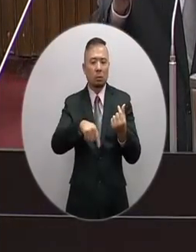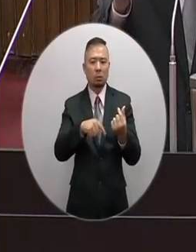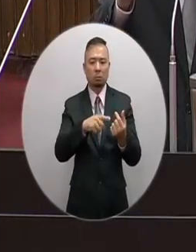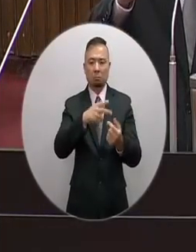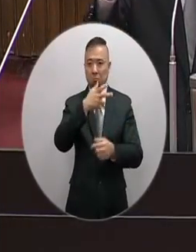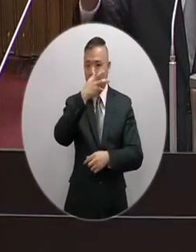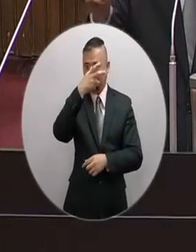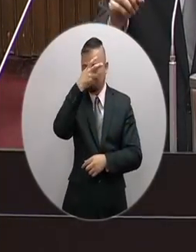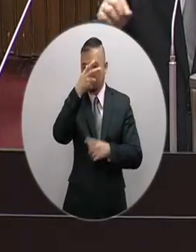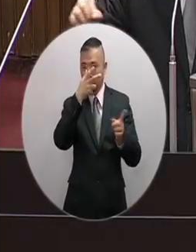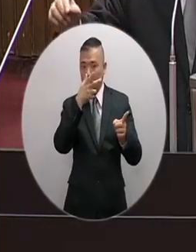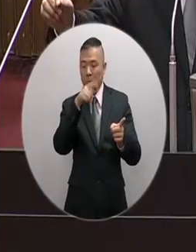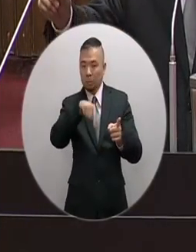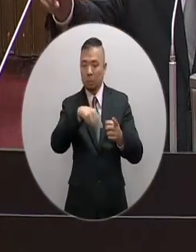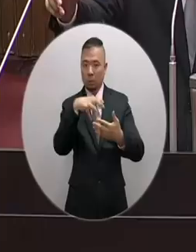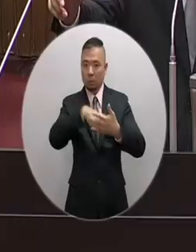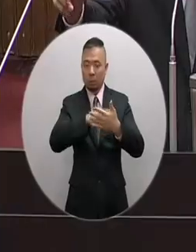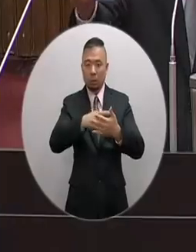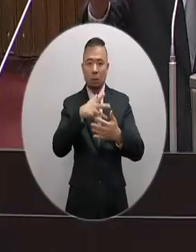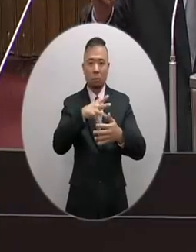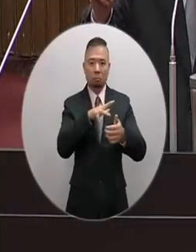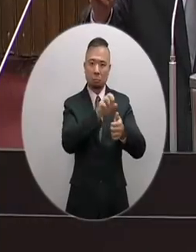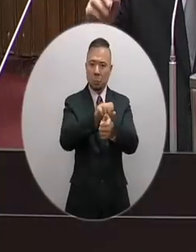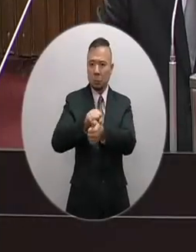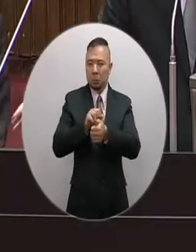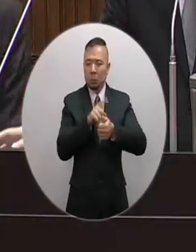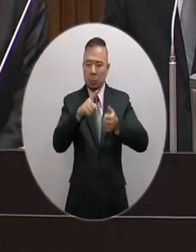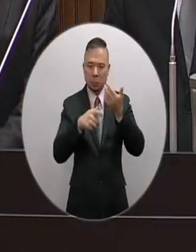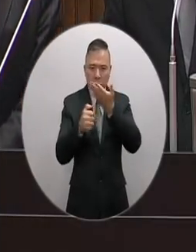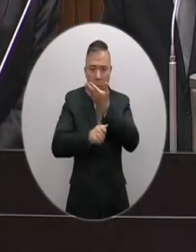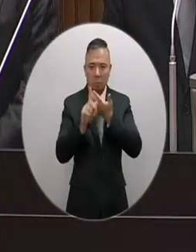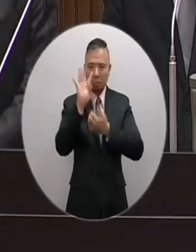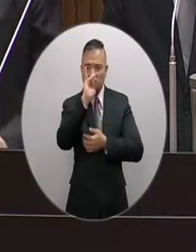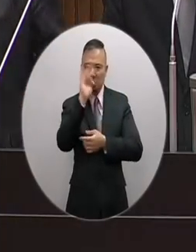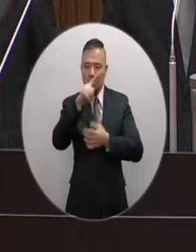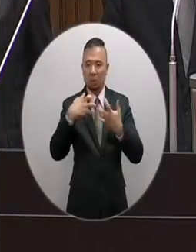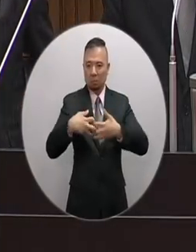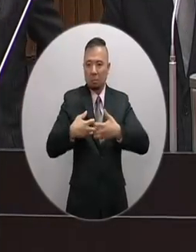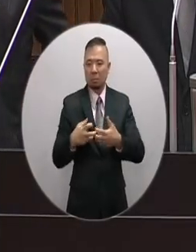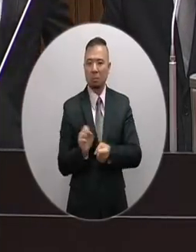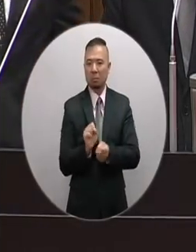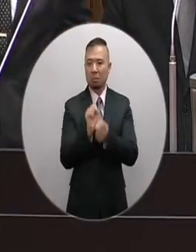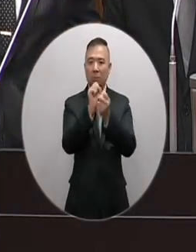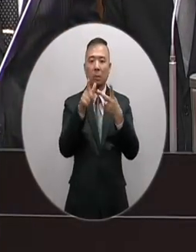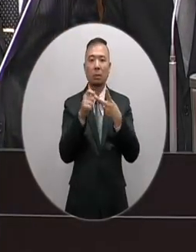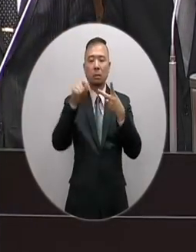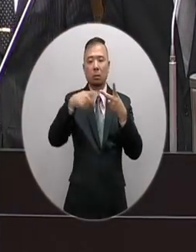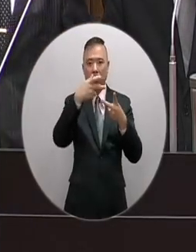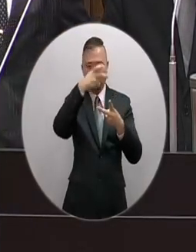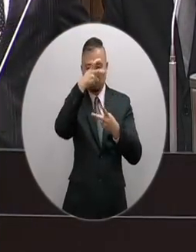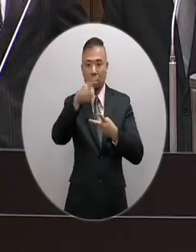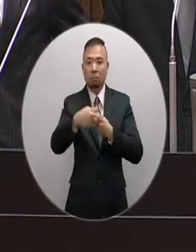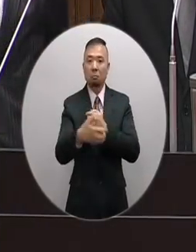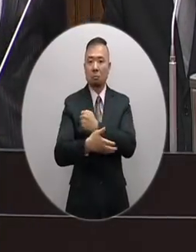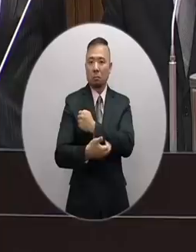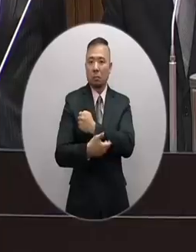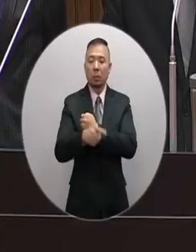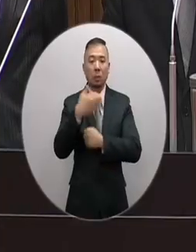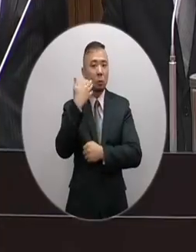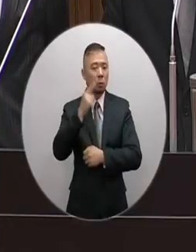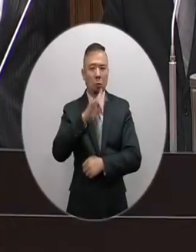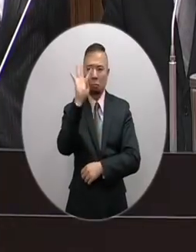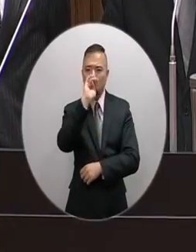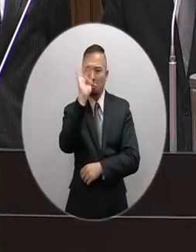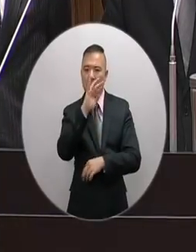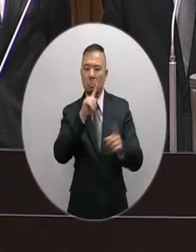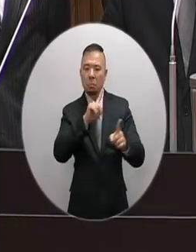就是我们检验毒品的各项设备设施人员。那另外呢，我们也充实警方必要在犯罪侦查